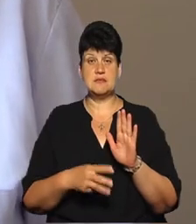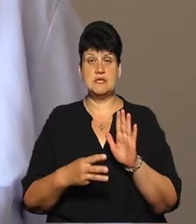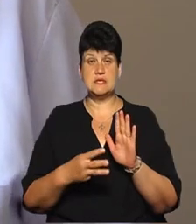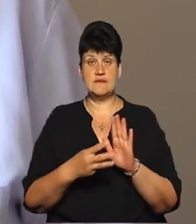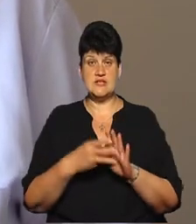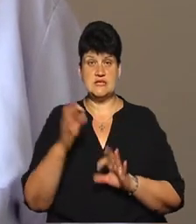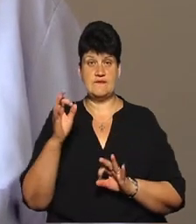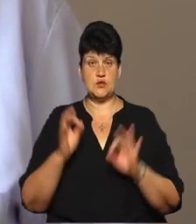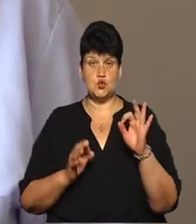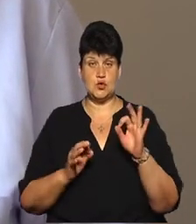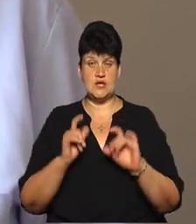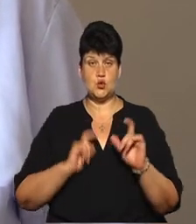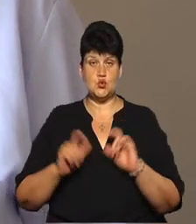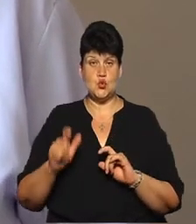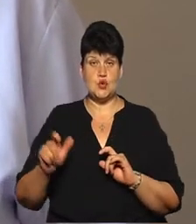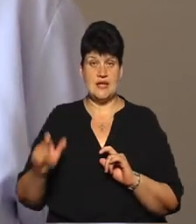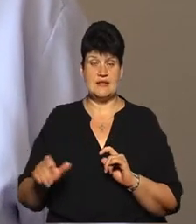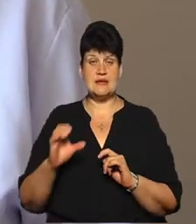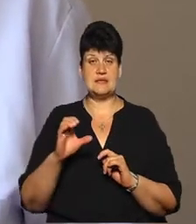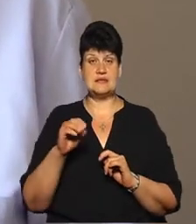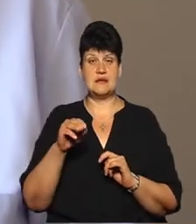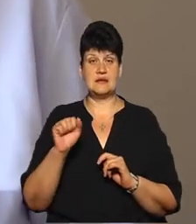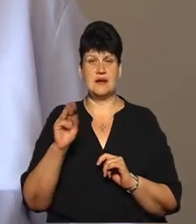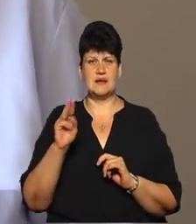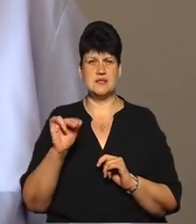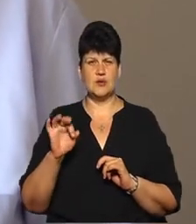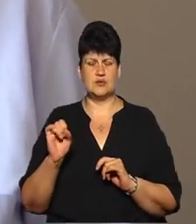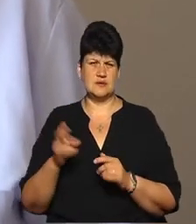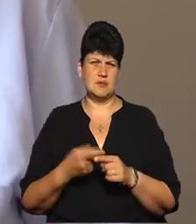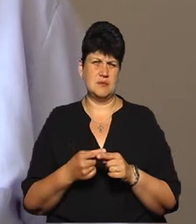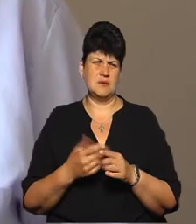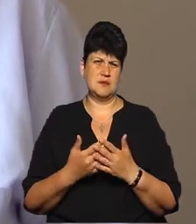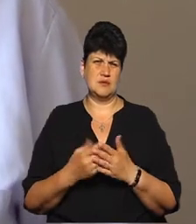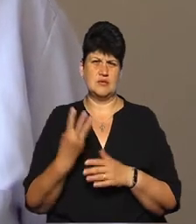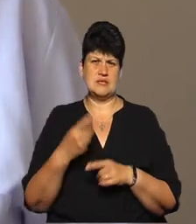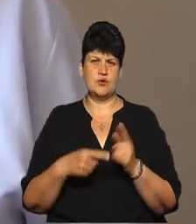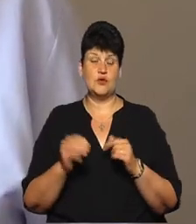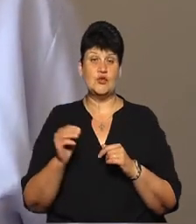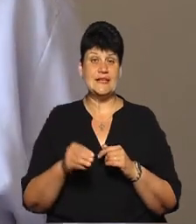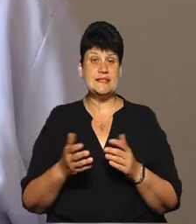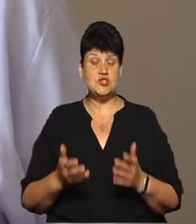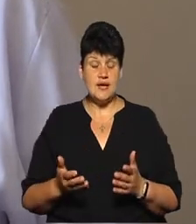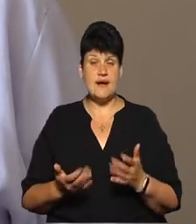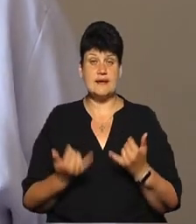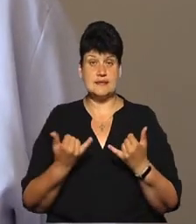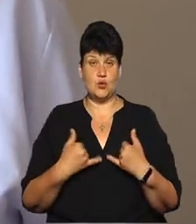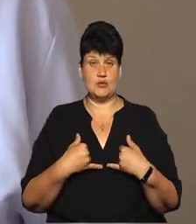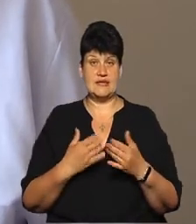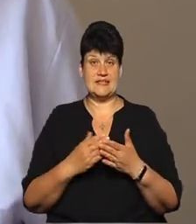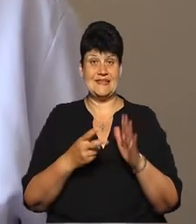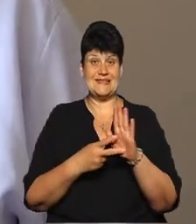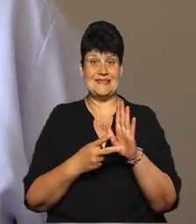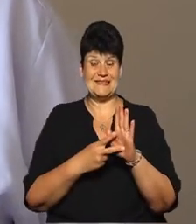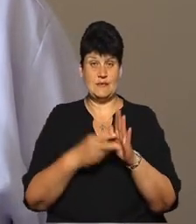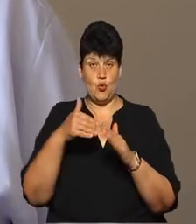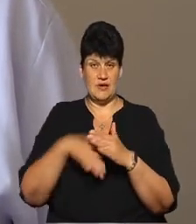78% студентів стаціонару. Це десь біля 3,5 тисяч. Але зараз є в нас 7 укриттів різного